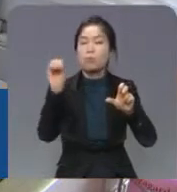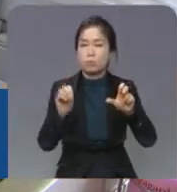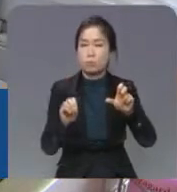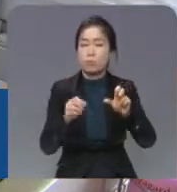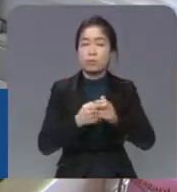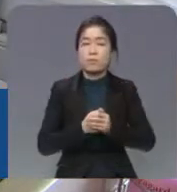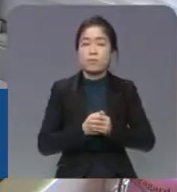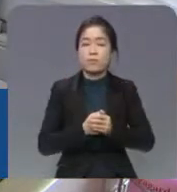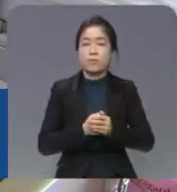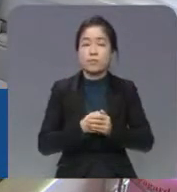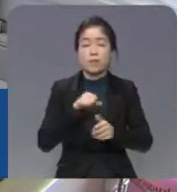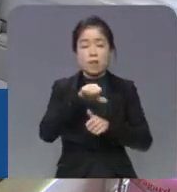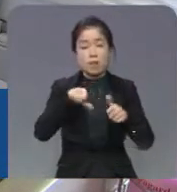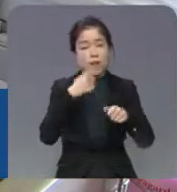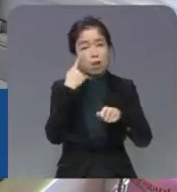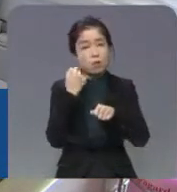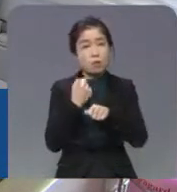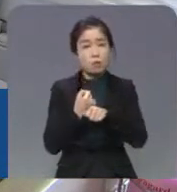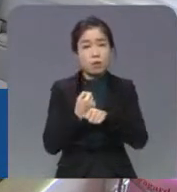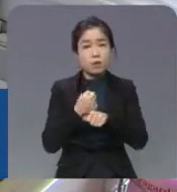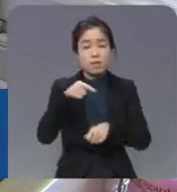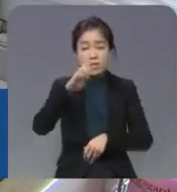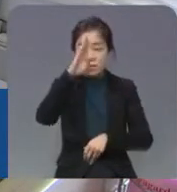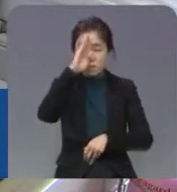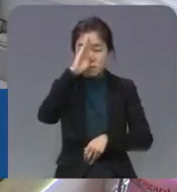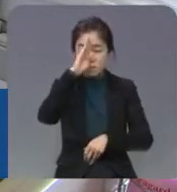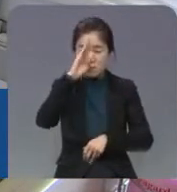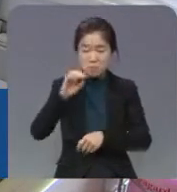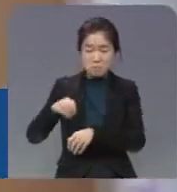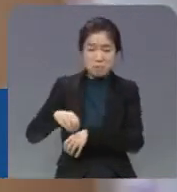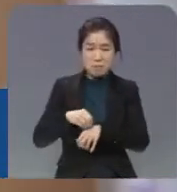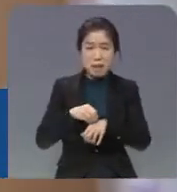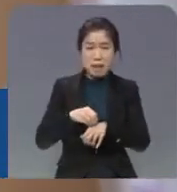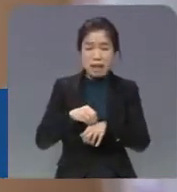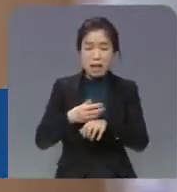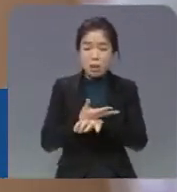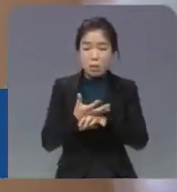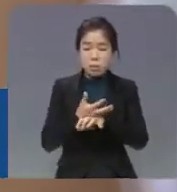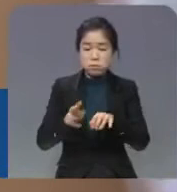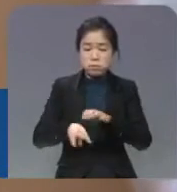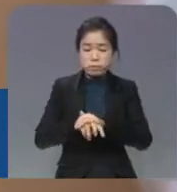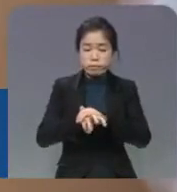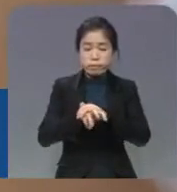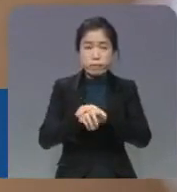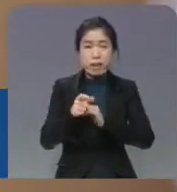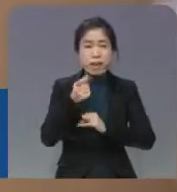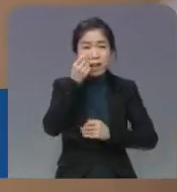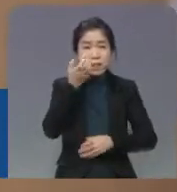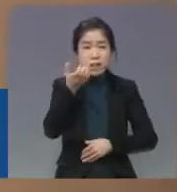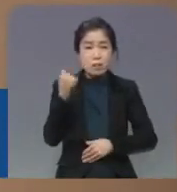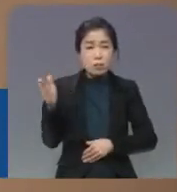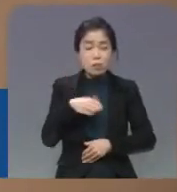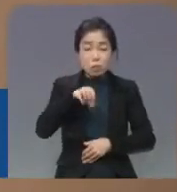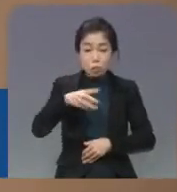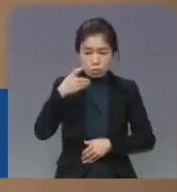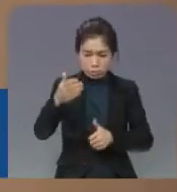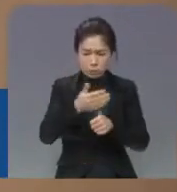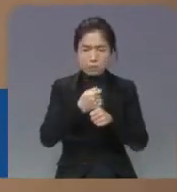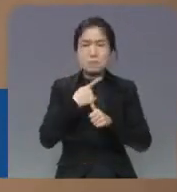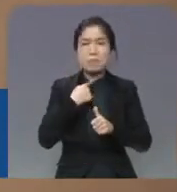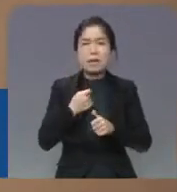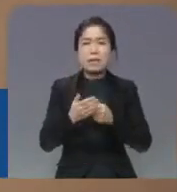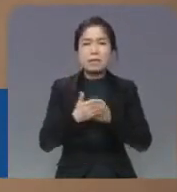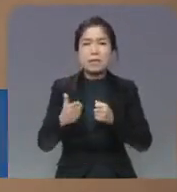밝혔습니다. 보건환경연구원은 찌찌가무시증 매개체인 털 진드기가 지난달부터 광주에서 포집된 만큼